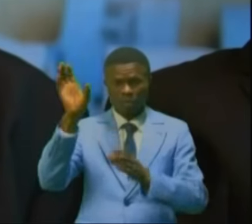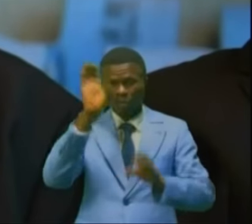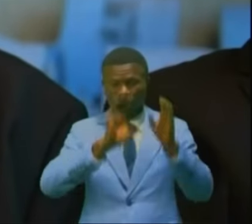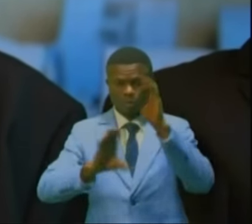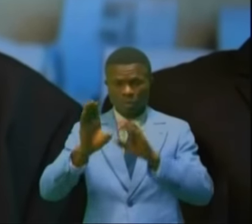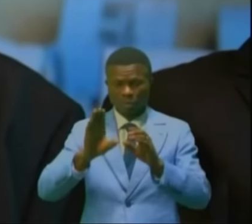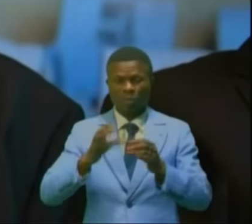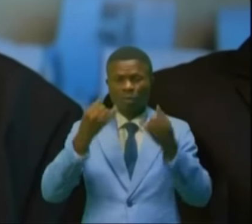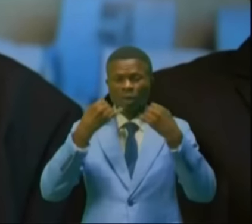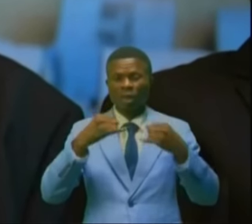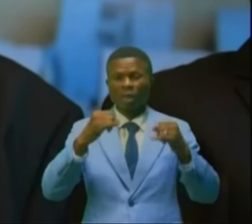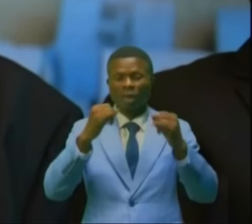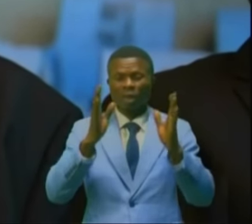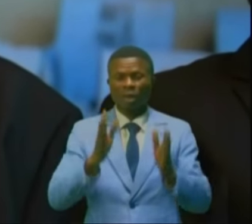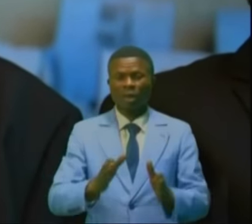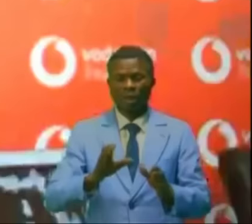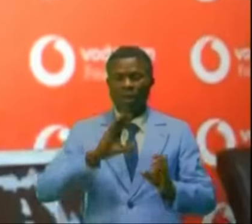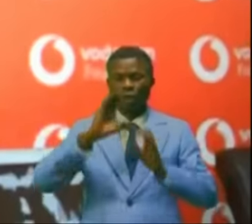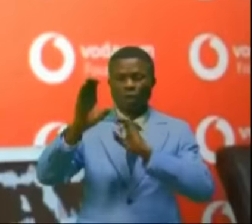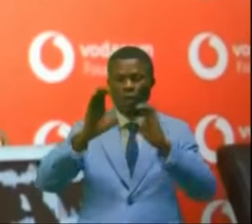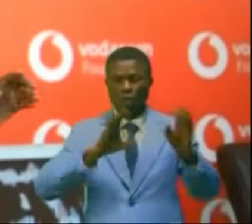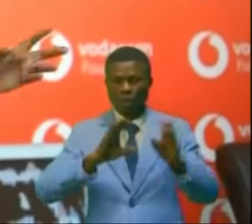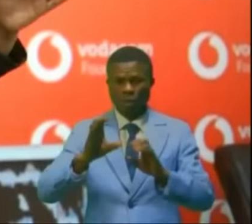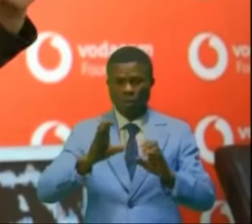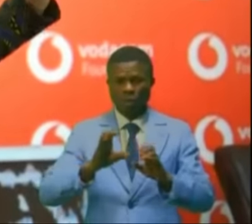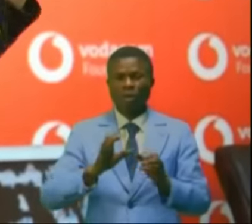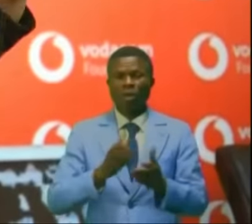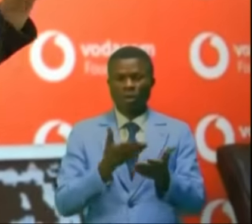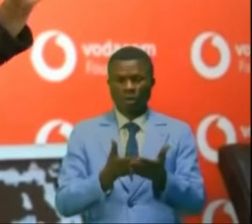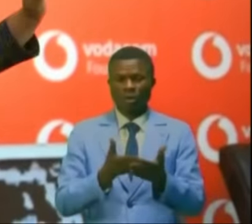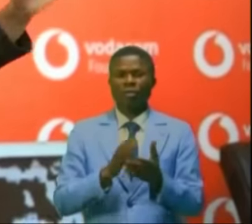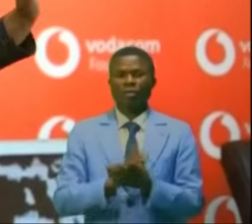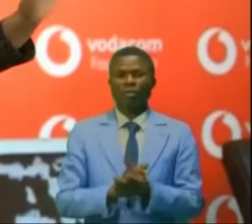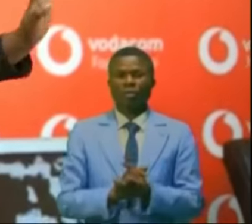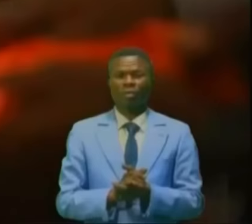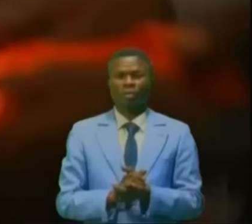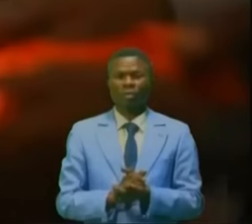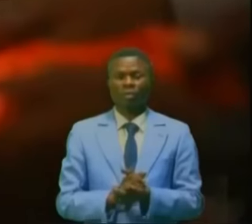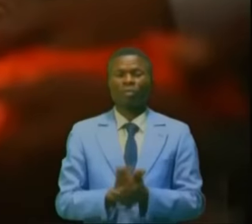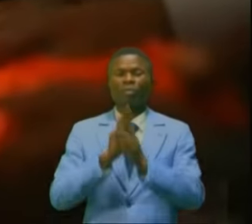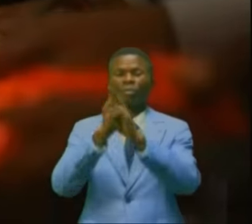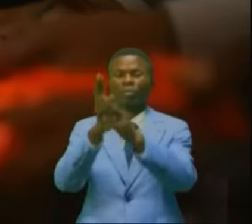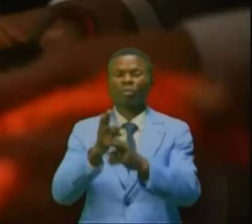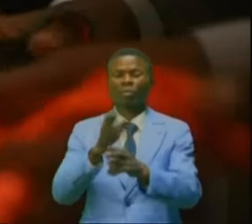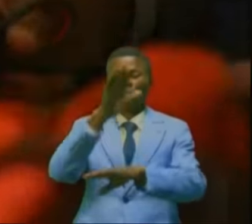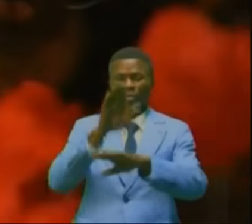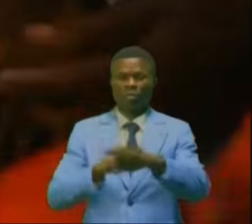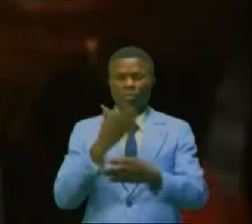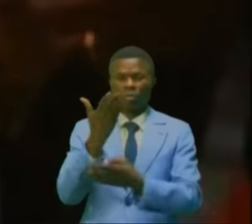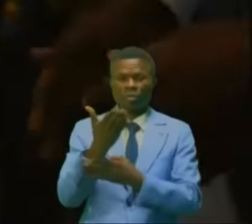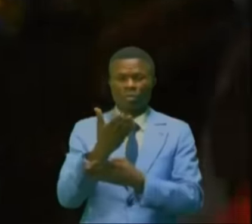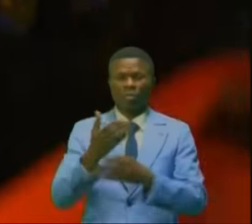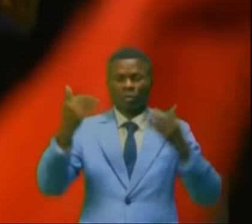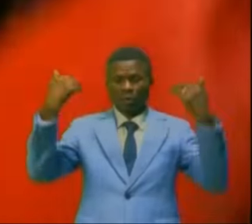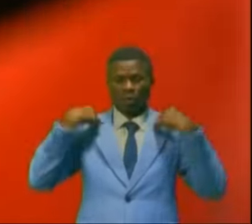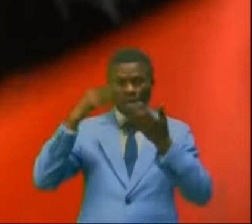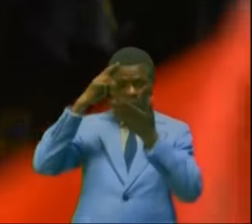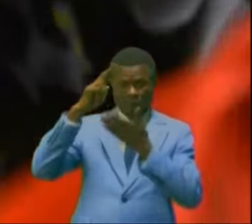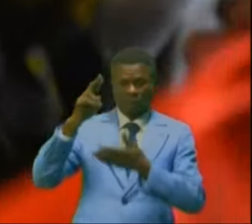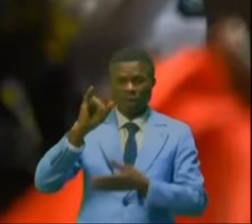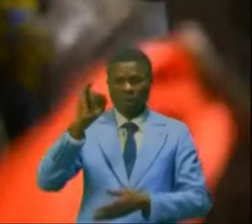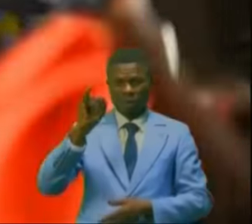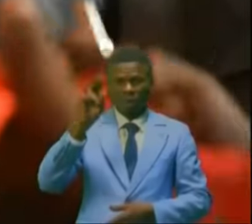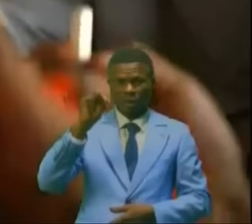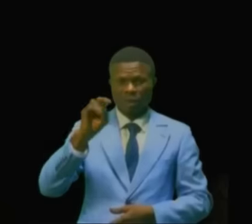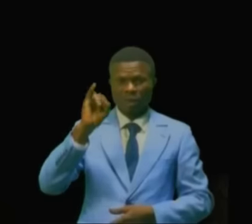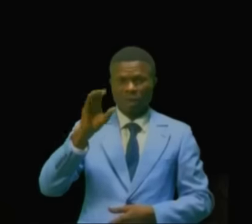sciences de l'information et de la communication UNICIC. En réponse à l'appel lancé par les recteurs de l'UNICIC,